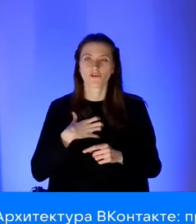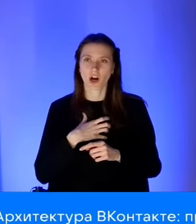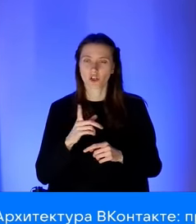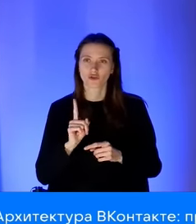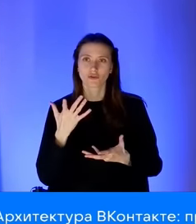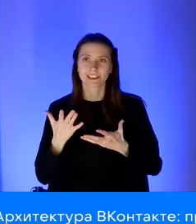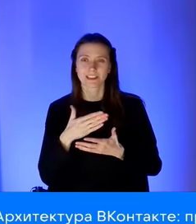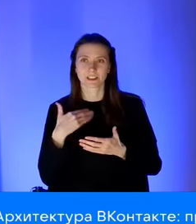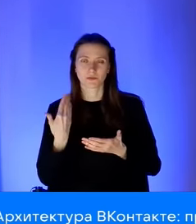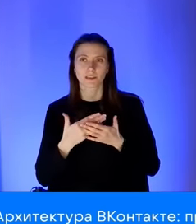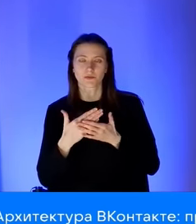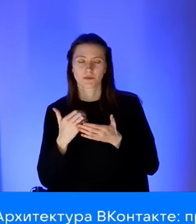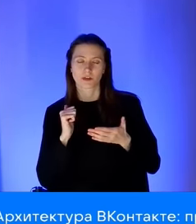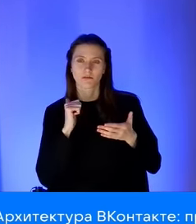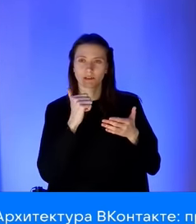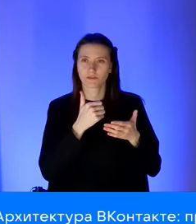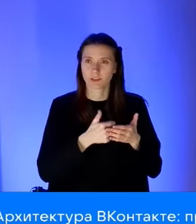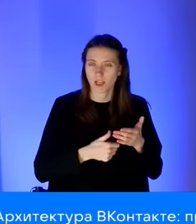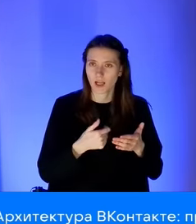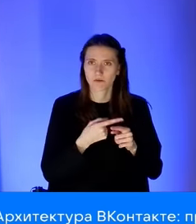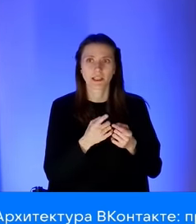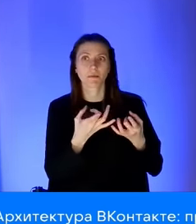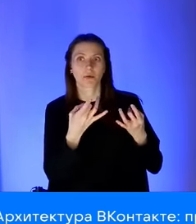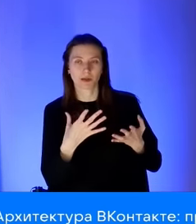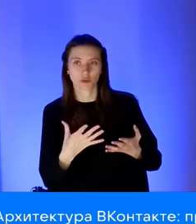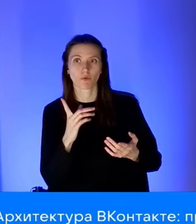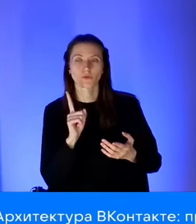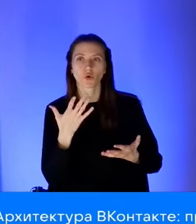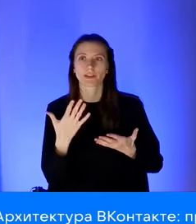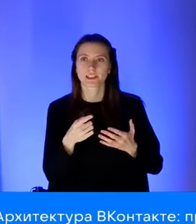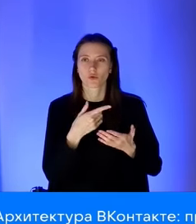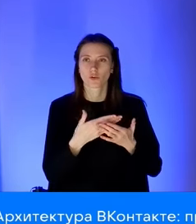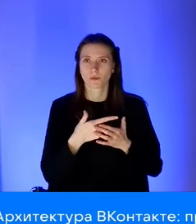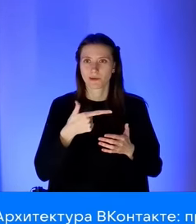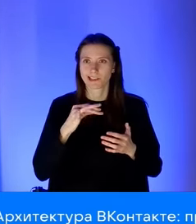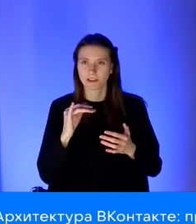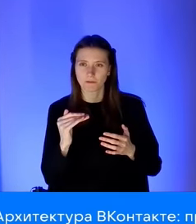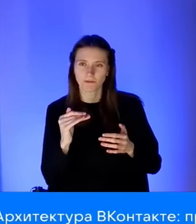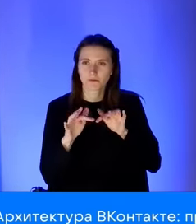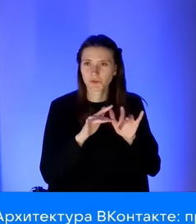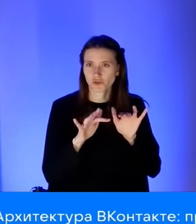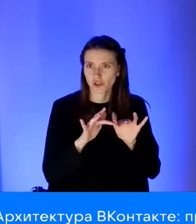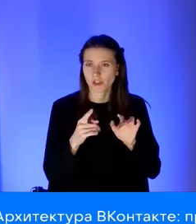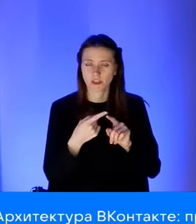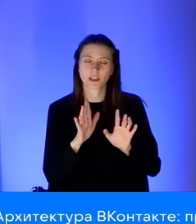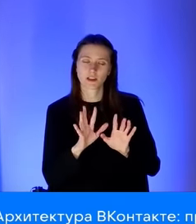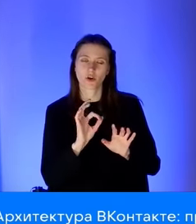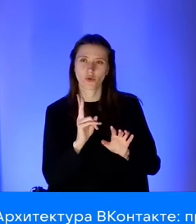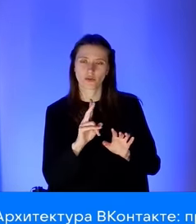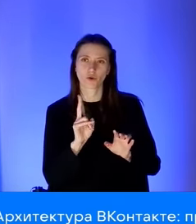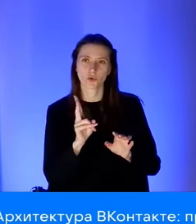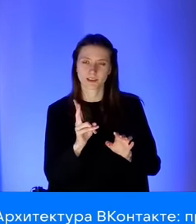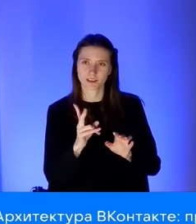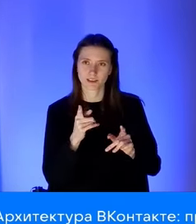поставили мы лайк он отобразится под постом Но если он отобразится через одну секунду ну мы с этим Окей как выглядит